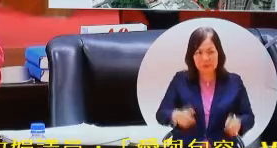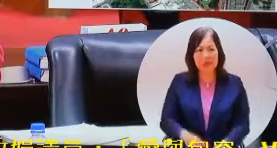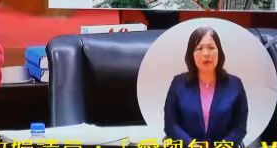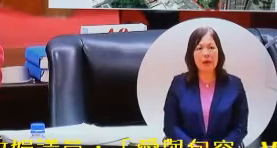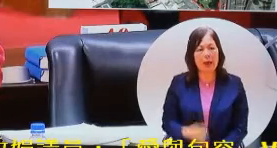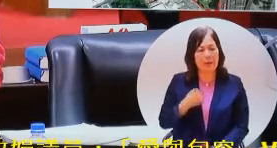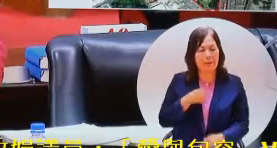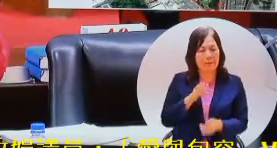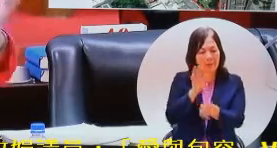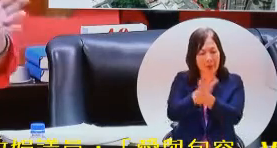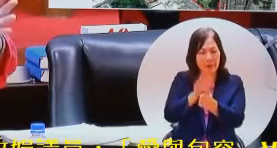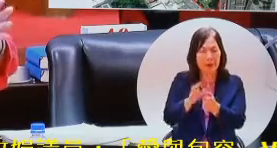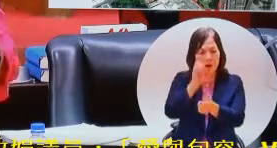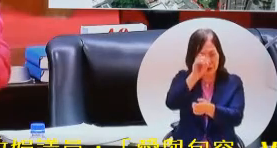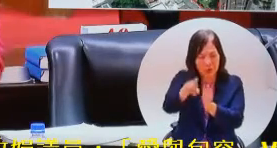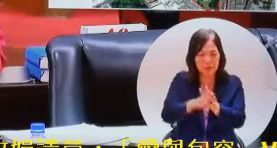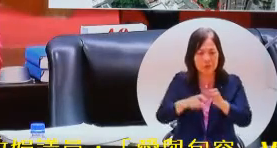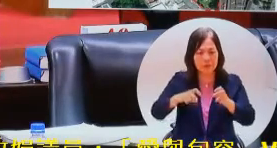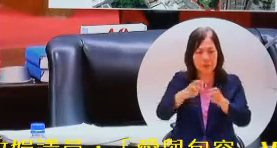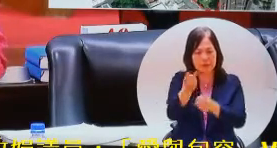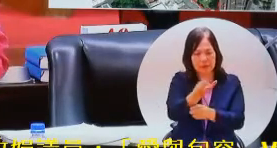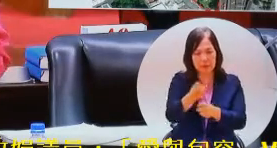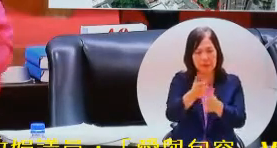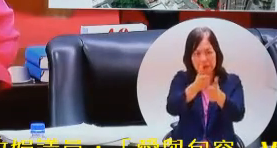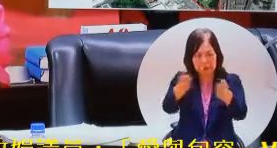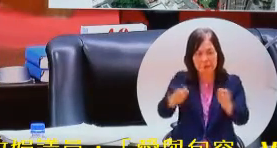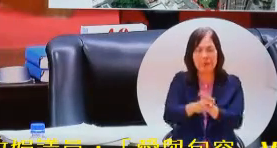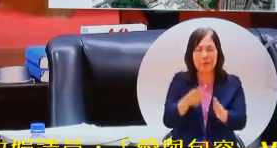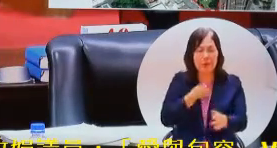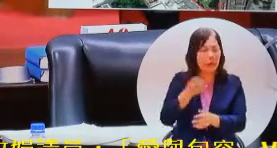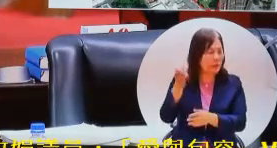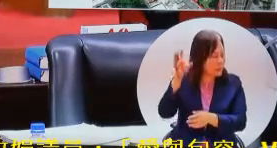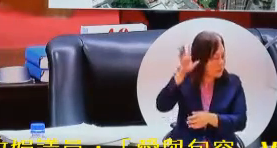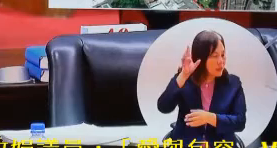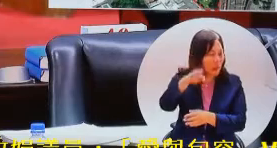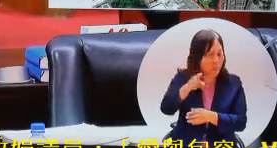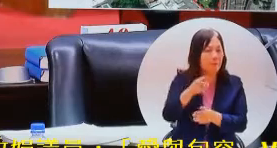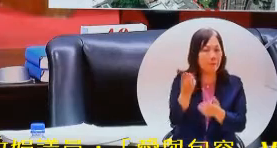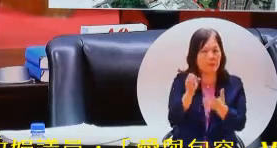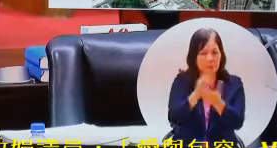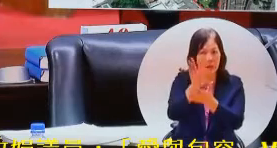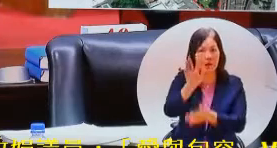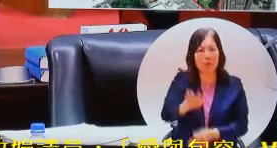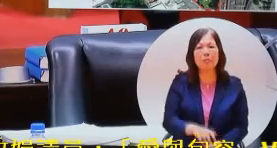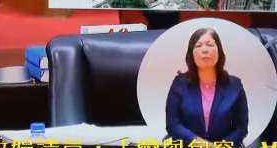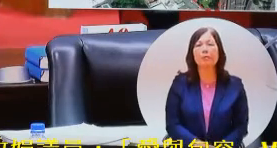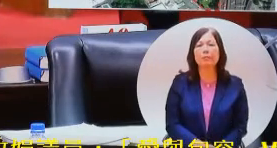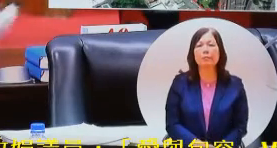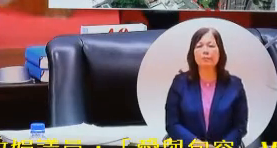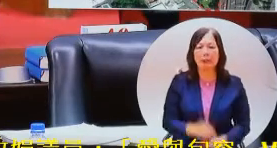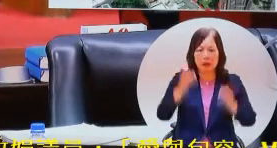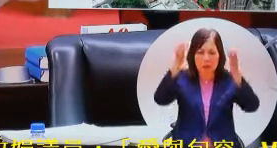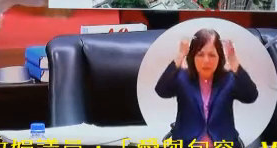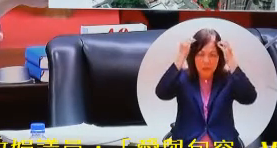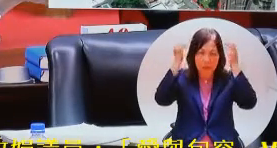市长礼物，谢谢你们，他们听到我们的报告了哈。还有我们的男子运动园区，